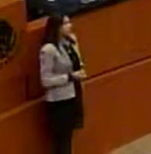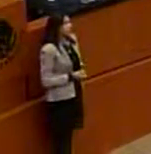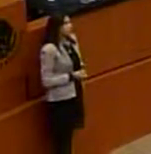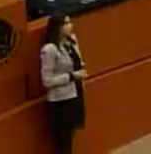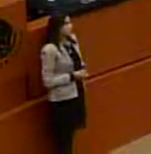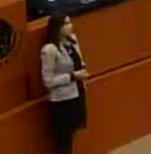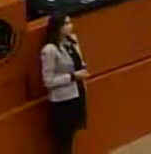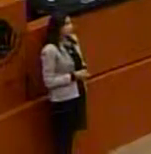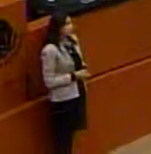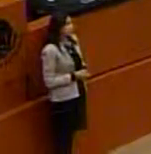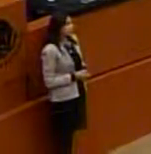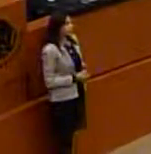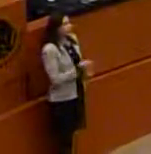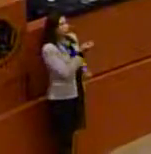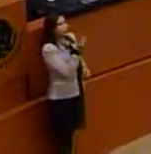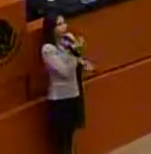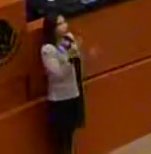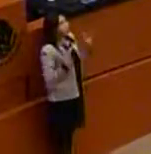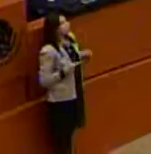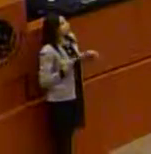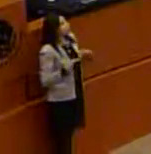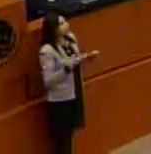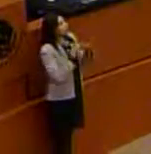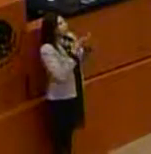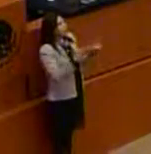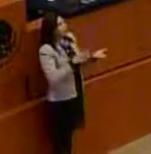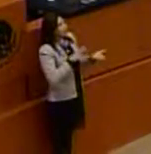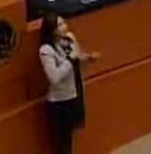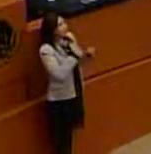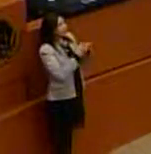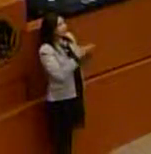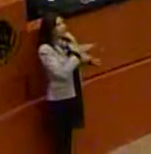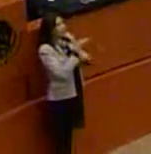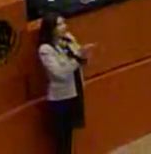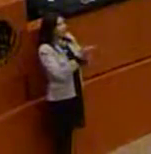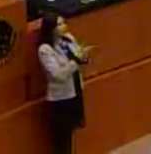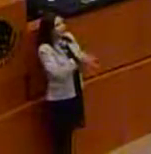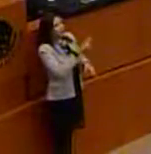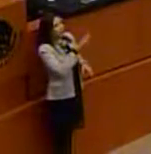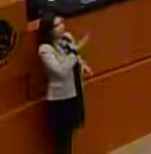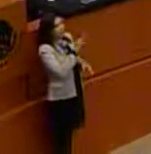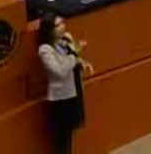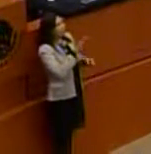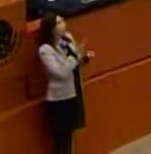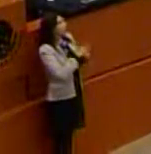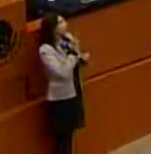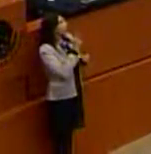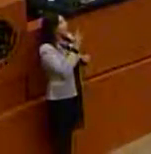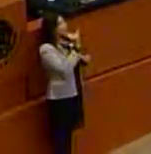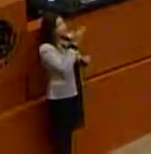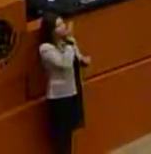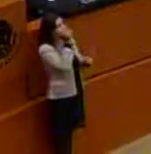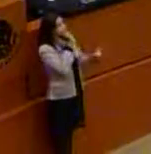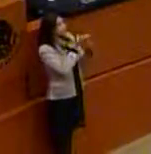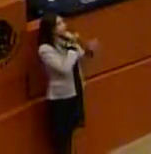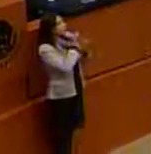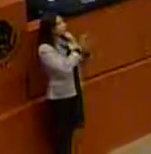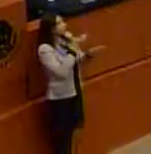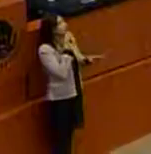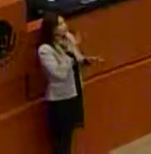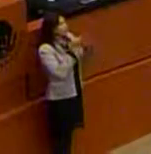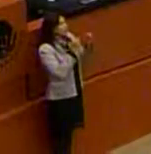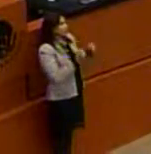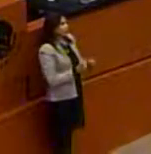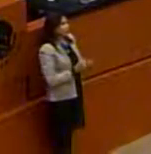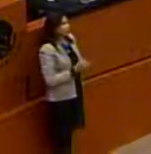contre l'idée du RBI parce qu'elles ne sont pas suffisamment informées sur son principe et qu'elles ont le préjugé qu'il s'agit simplement de la technique de